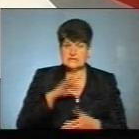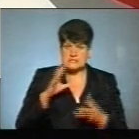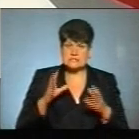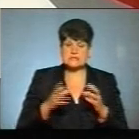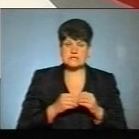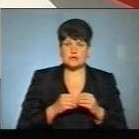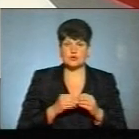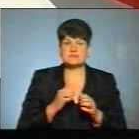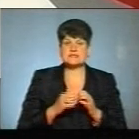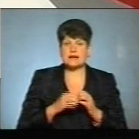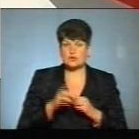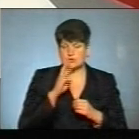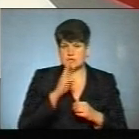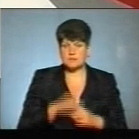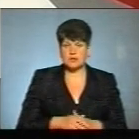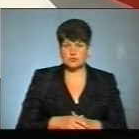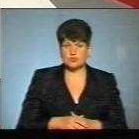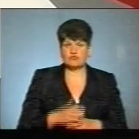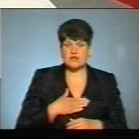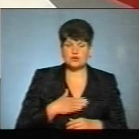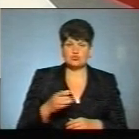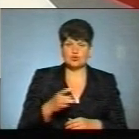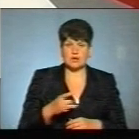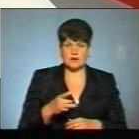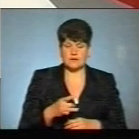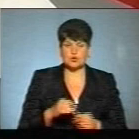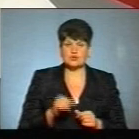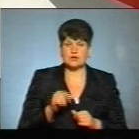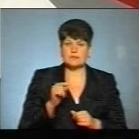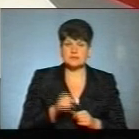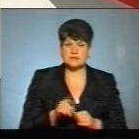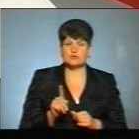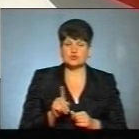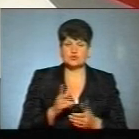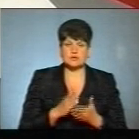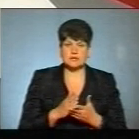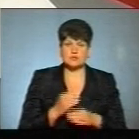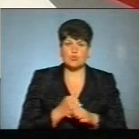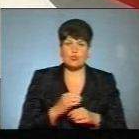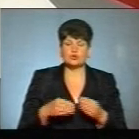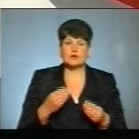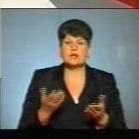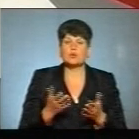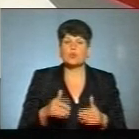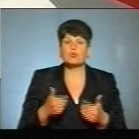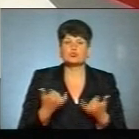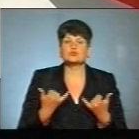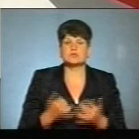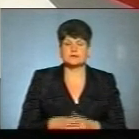із середньою заробітною платою в нашому регіоні, зокрема те, що стосується роботодавців, яку пропонують